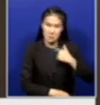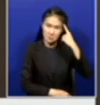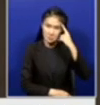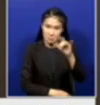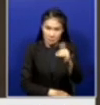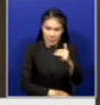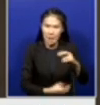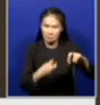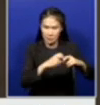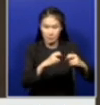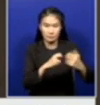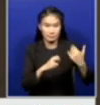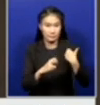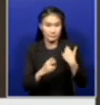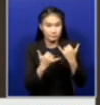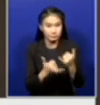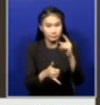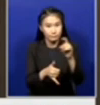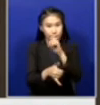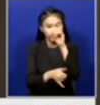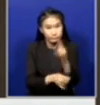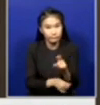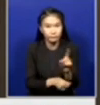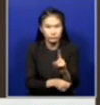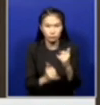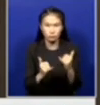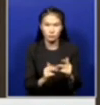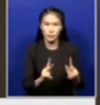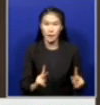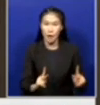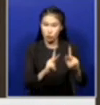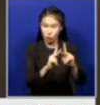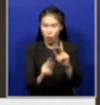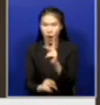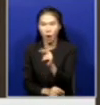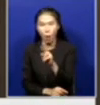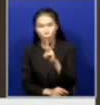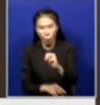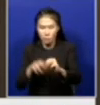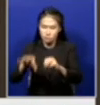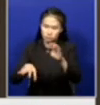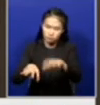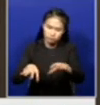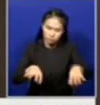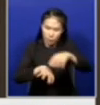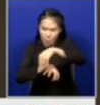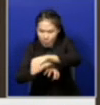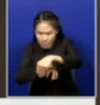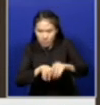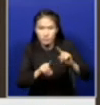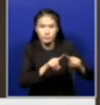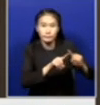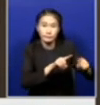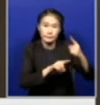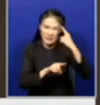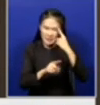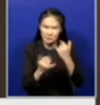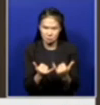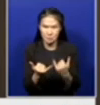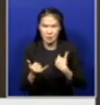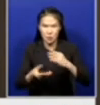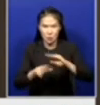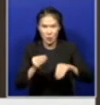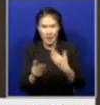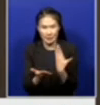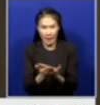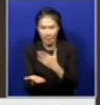ามีข้อสังเกตว่าในขณะนี้กระทรวงทบวงกรมต่างๆก็ได้รับตัวเลขแบ่งกันไปแล้ว